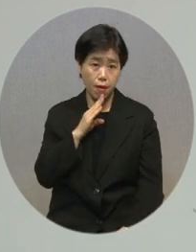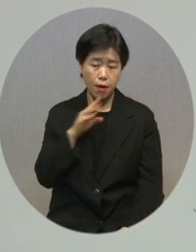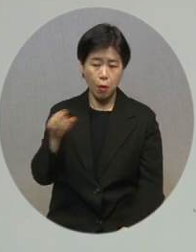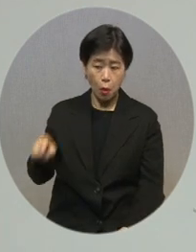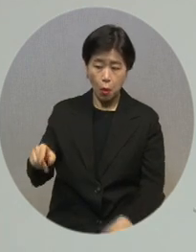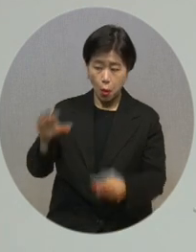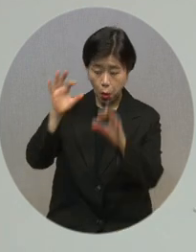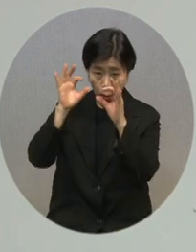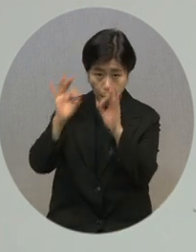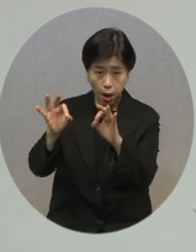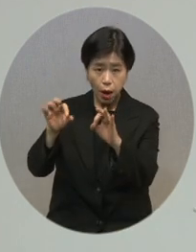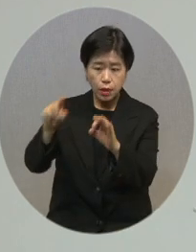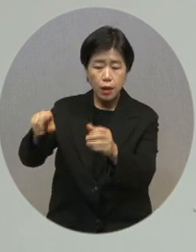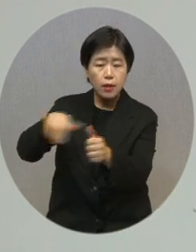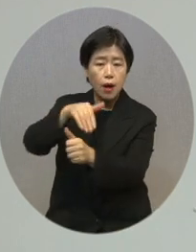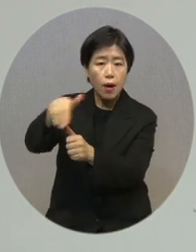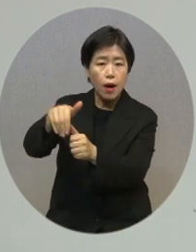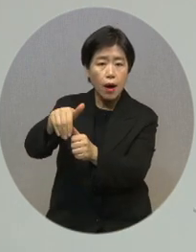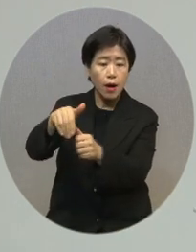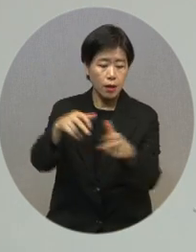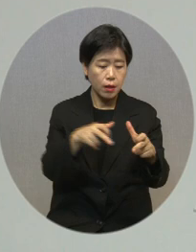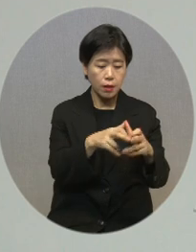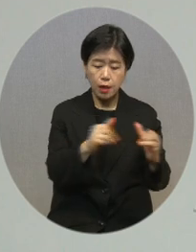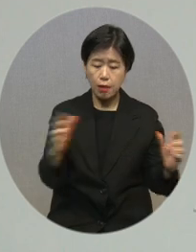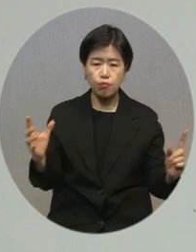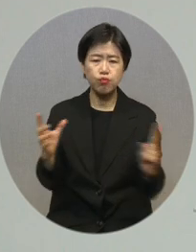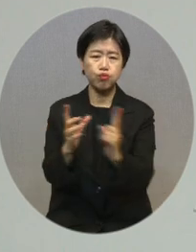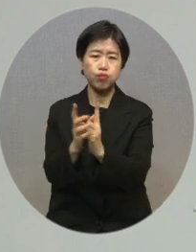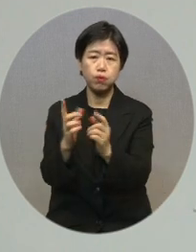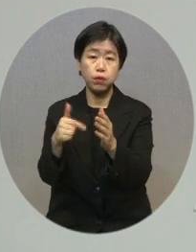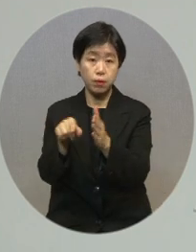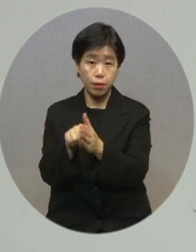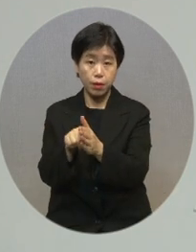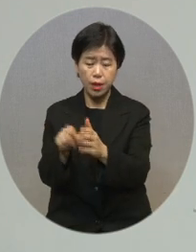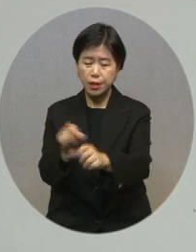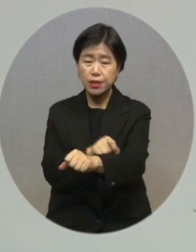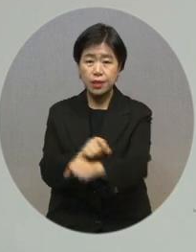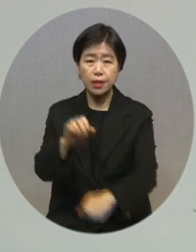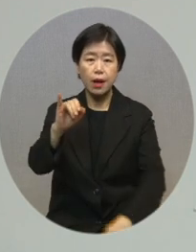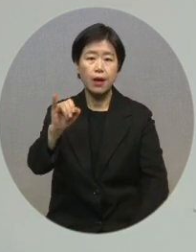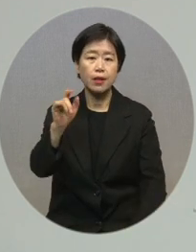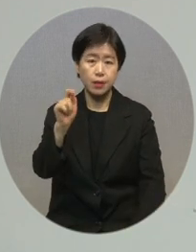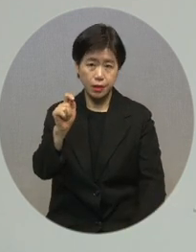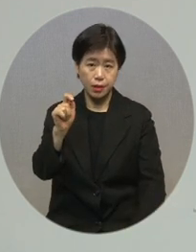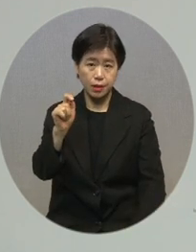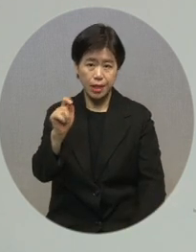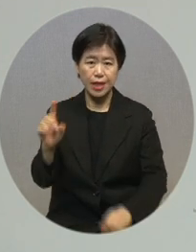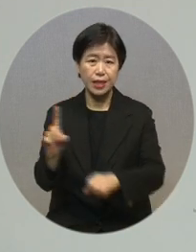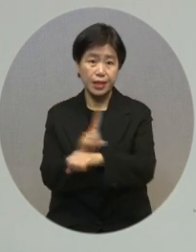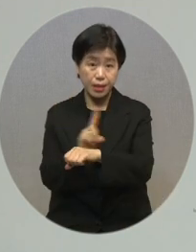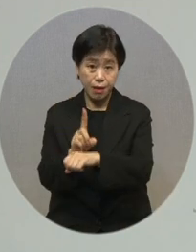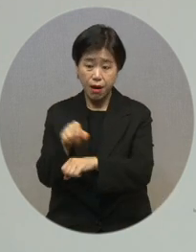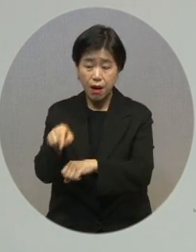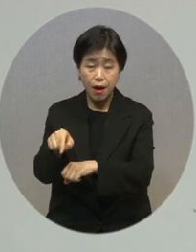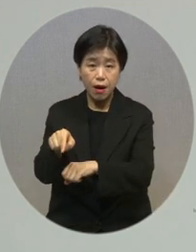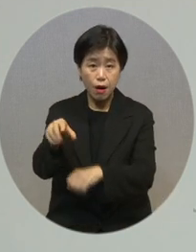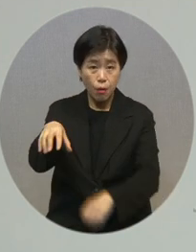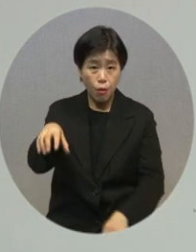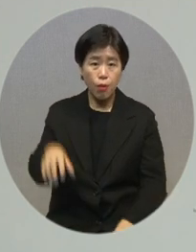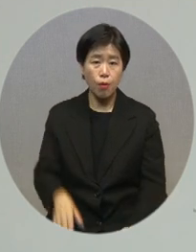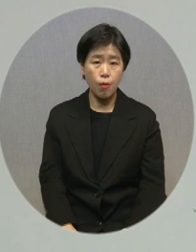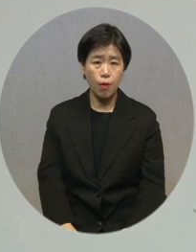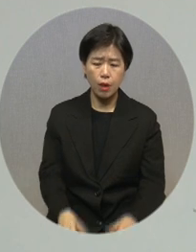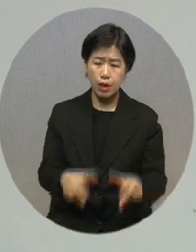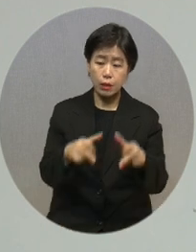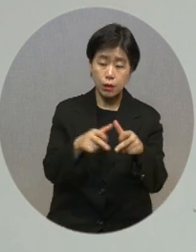저희들도, 이런 첨단 산업 직종, 특히 IT, 디지털 분야는 그 장애인들도 그러니까